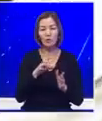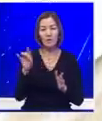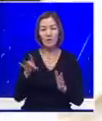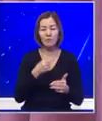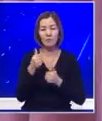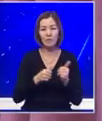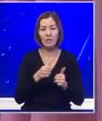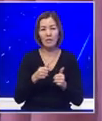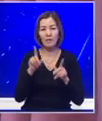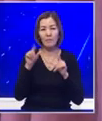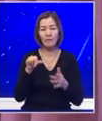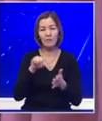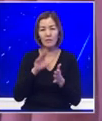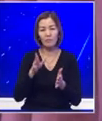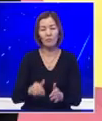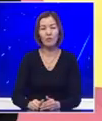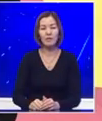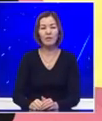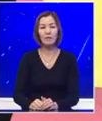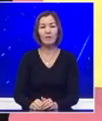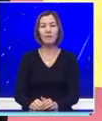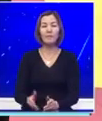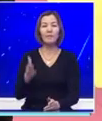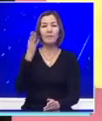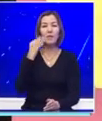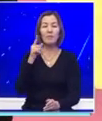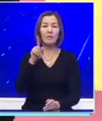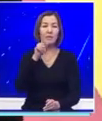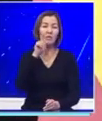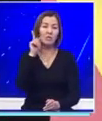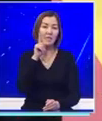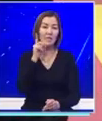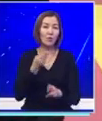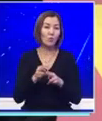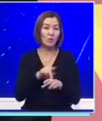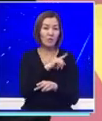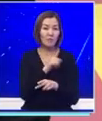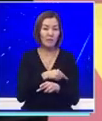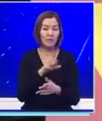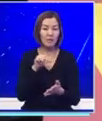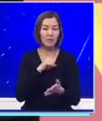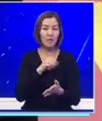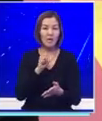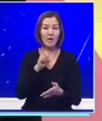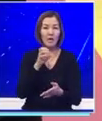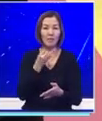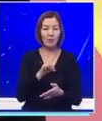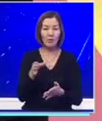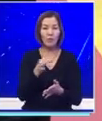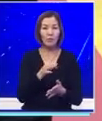тыңғылықты дайындықпен баруды көздеп отыр. Алматының балалары жақсы өсіп жатыр. Сонымен Абай облысы,